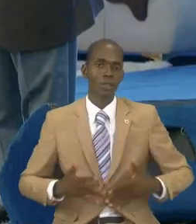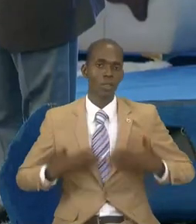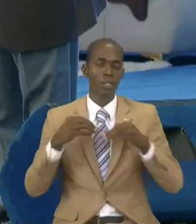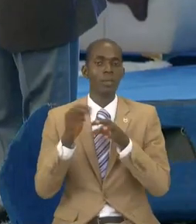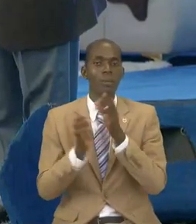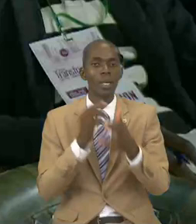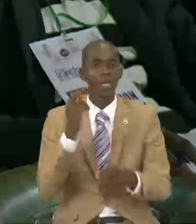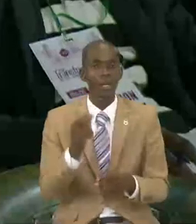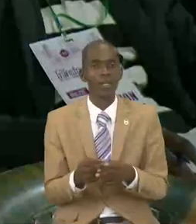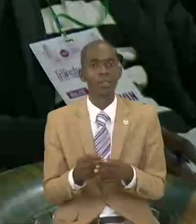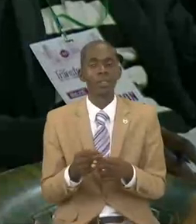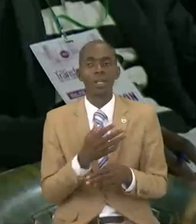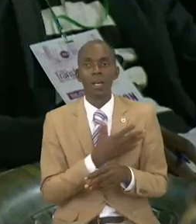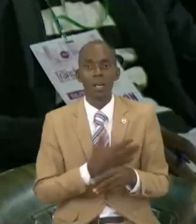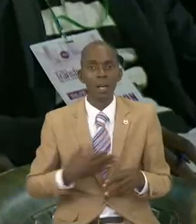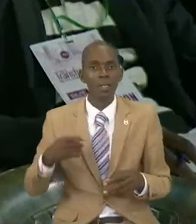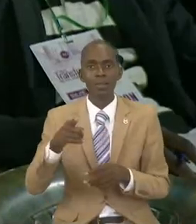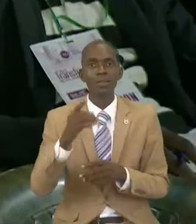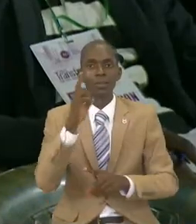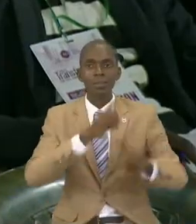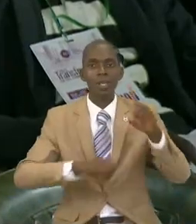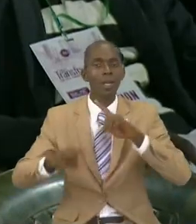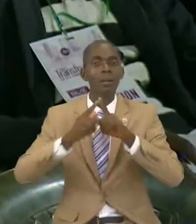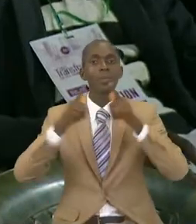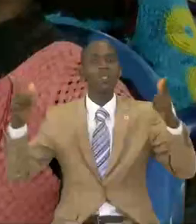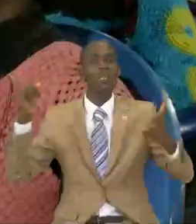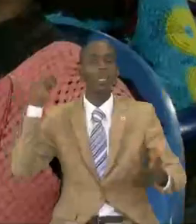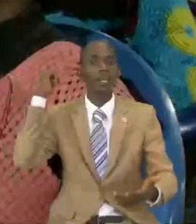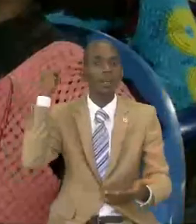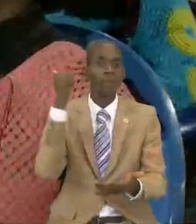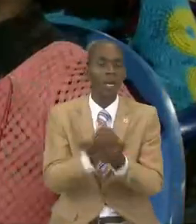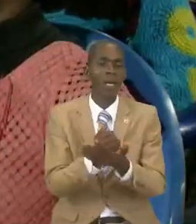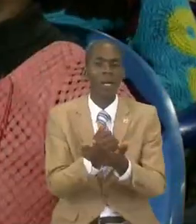de Jésus. Et au lieu principal dit,